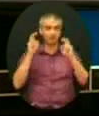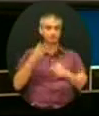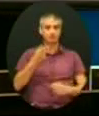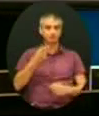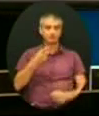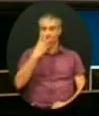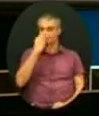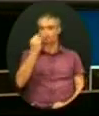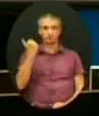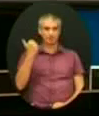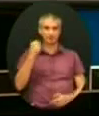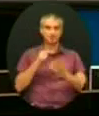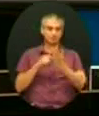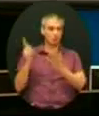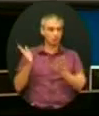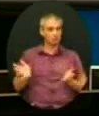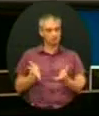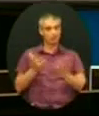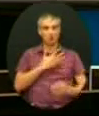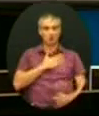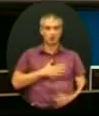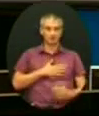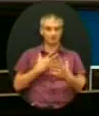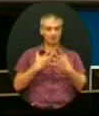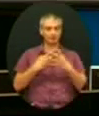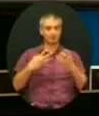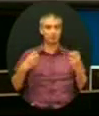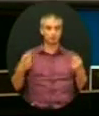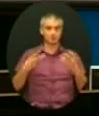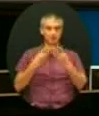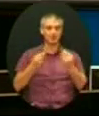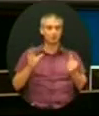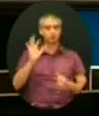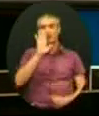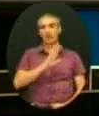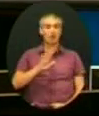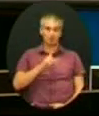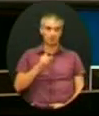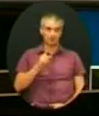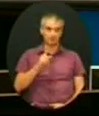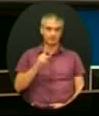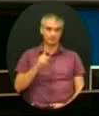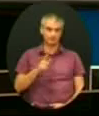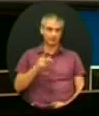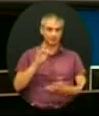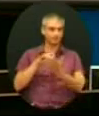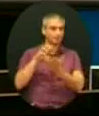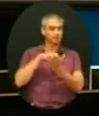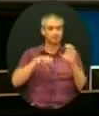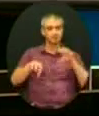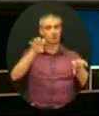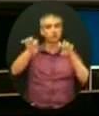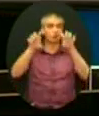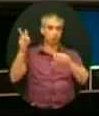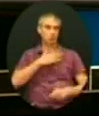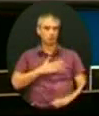זה ולדימיר פוטין, כי הוא דוחף את הפירור הזה, את ההתפוררות של אירופה, בכל מיני מחוזות ואזורים